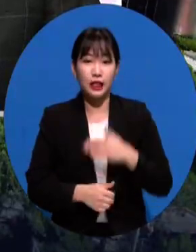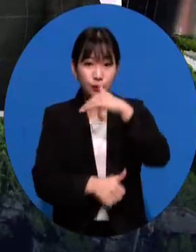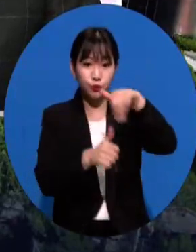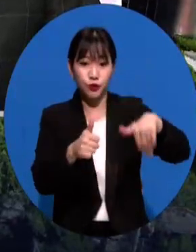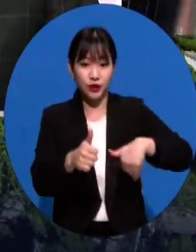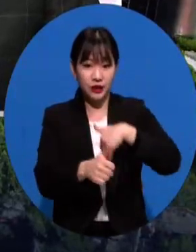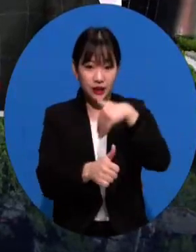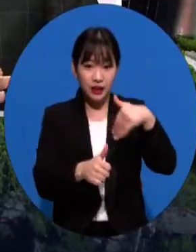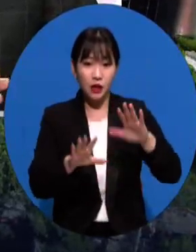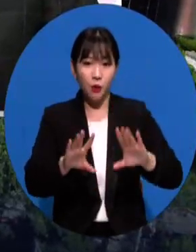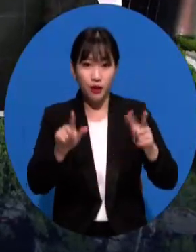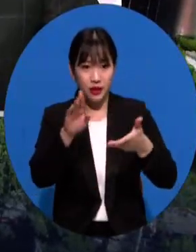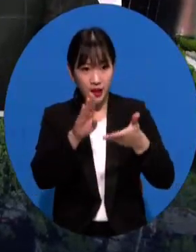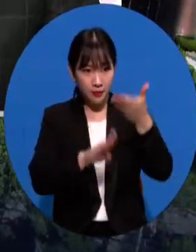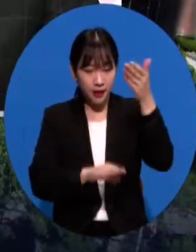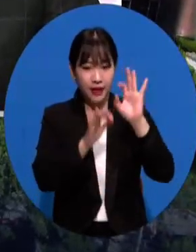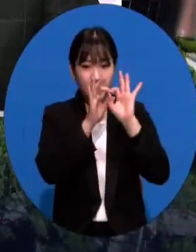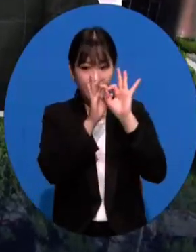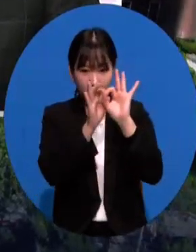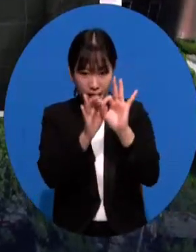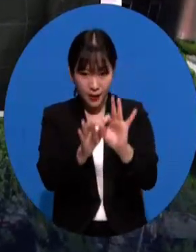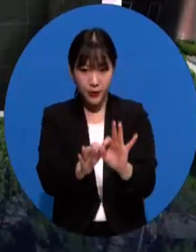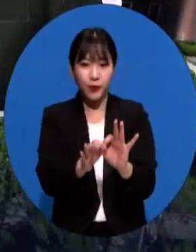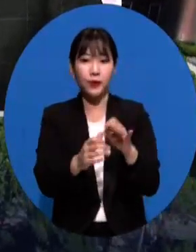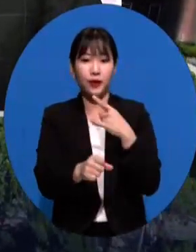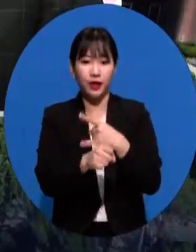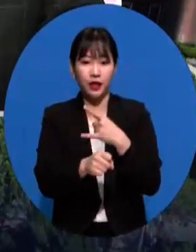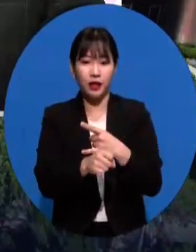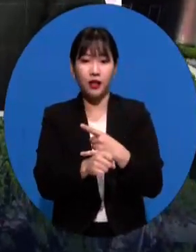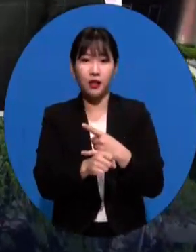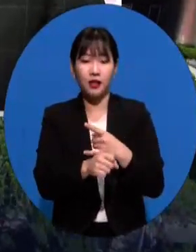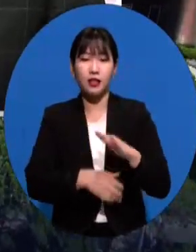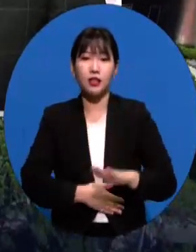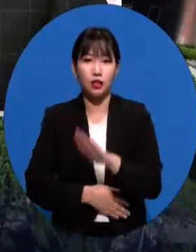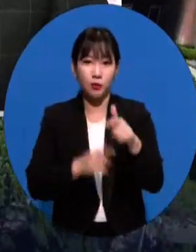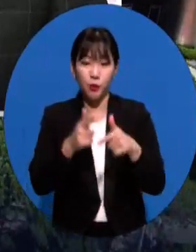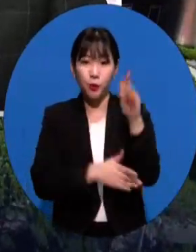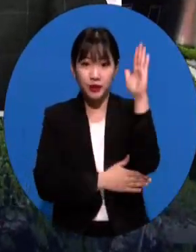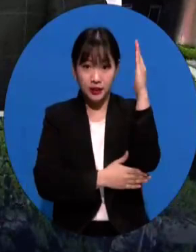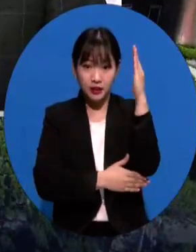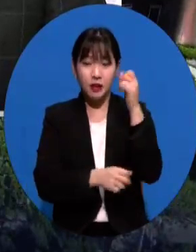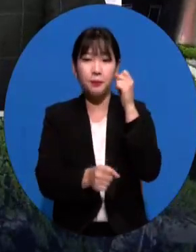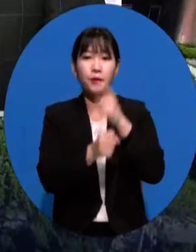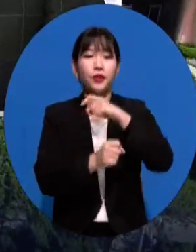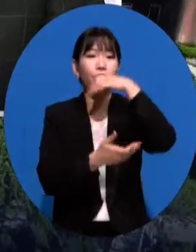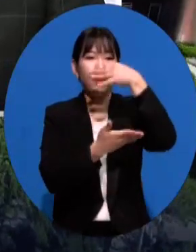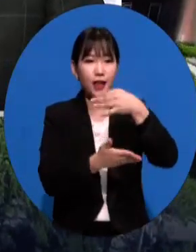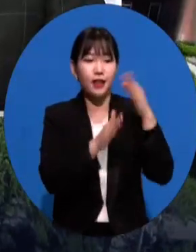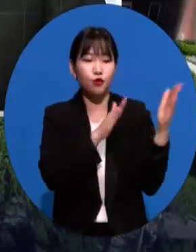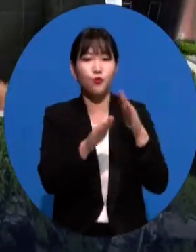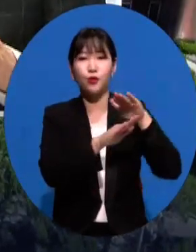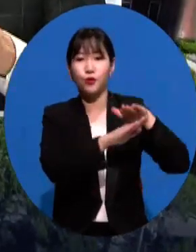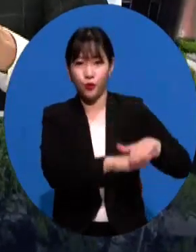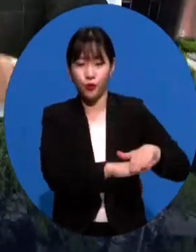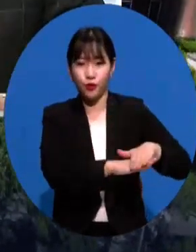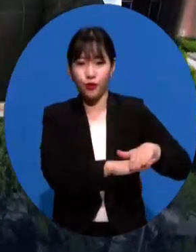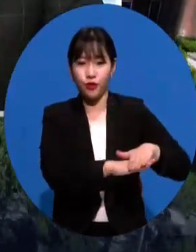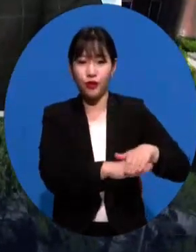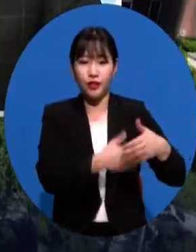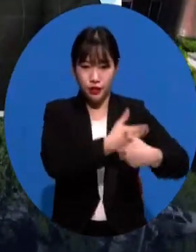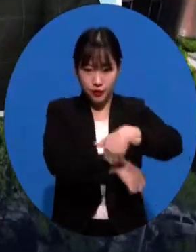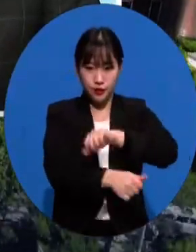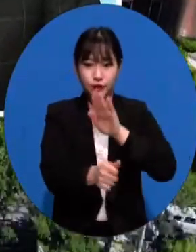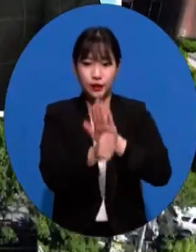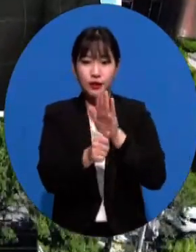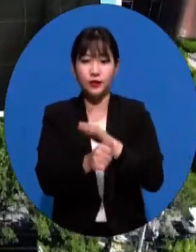분위기를 금년 상반기 중에도 계속 이어가고 저희 목포시 같은 경우는 이미 예산까지 잡았어요 적극적으로